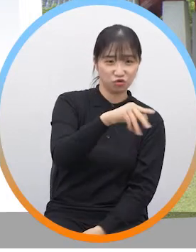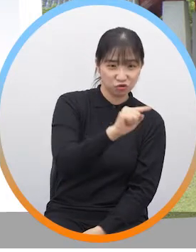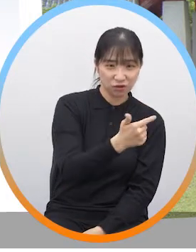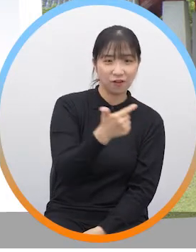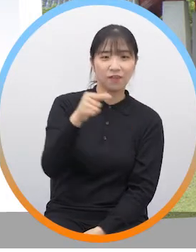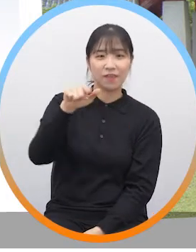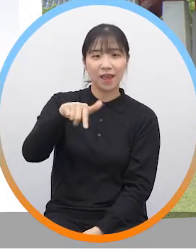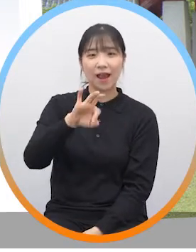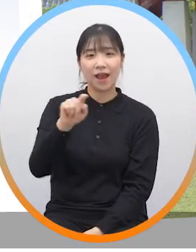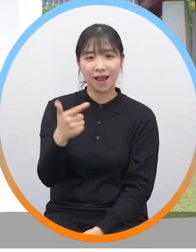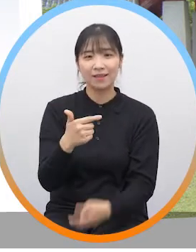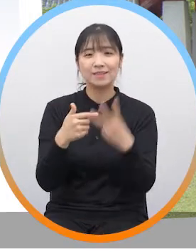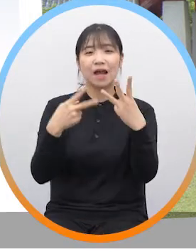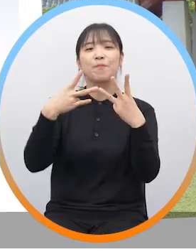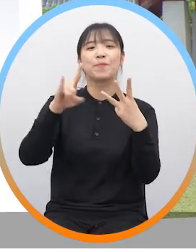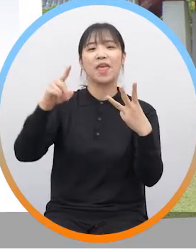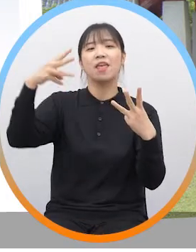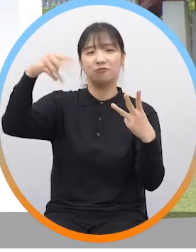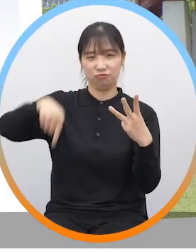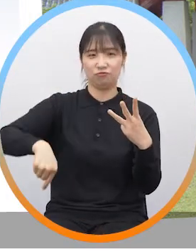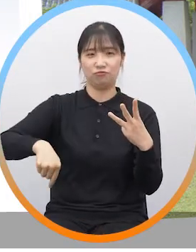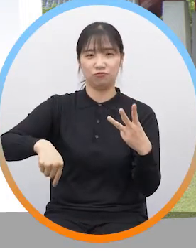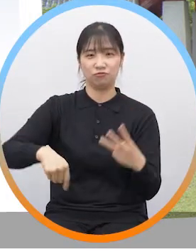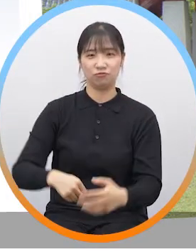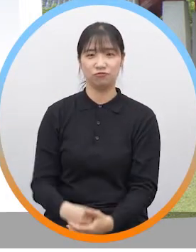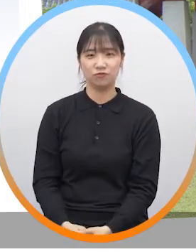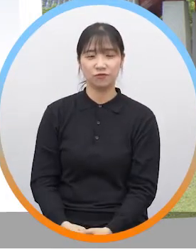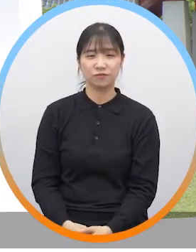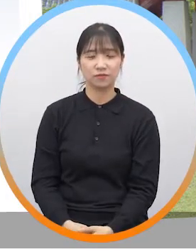나간의 3대 루가 되겠습니다.